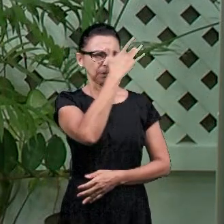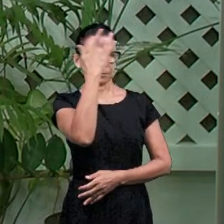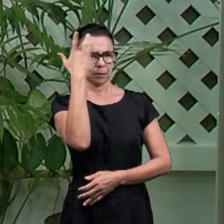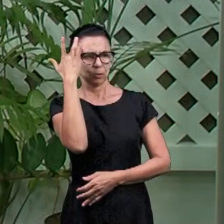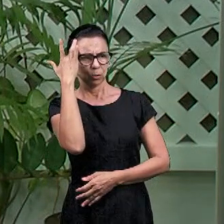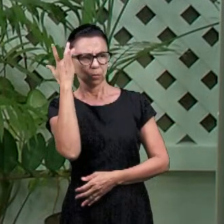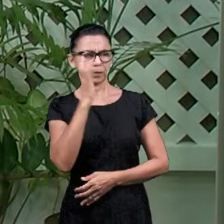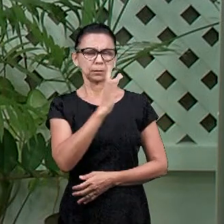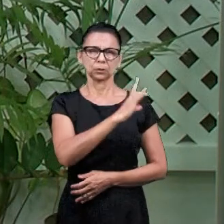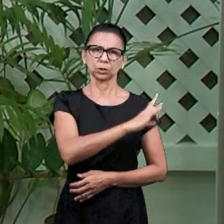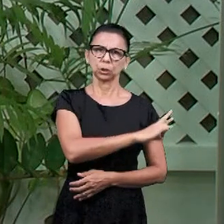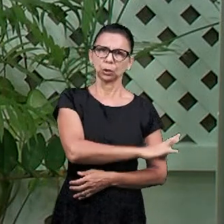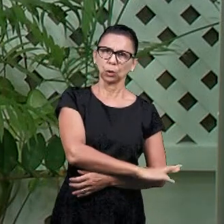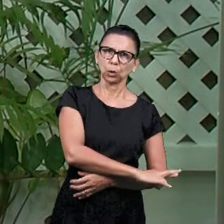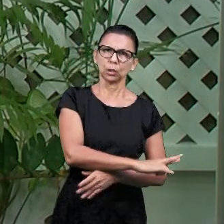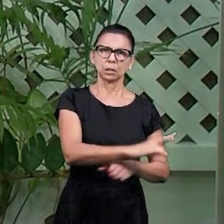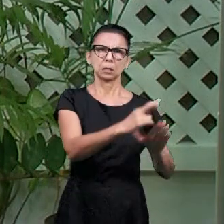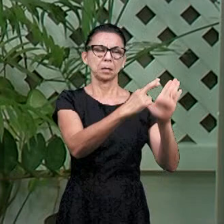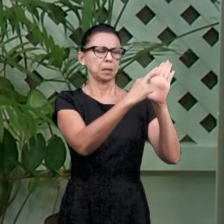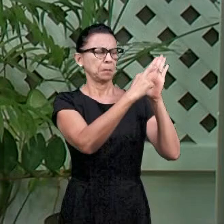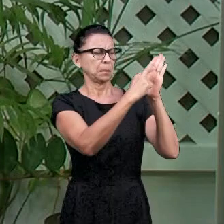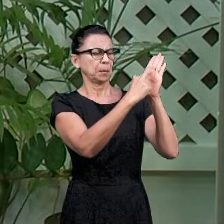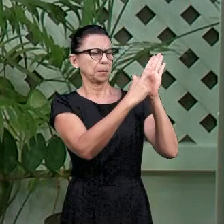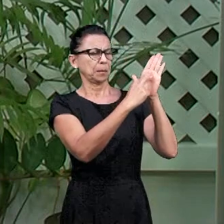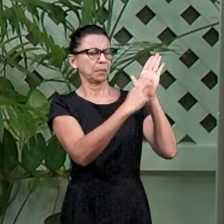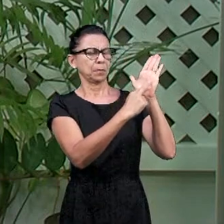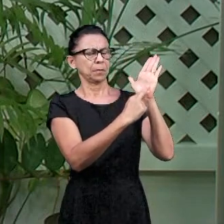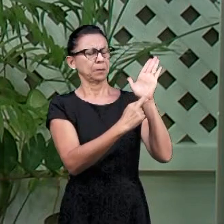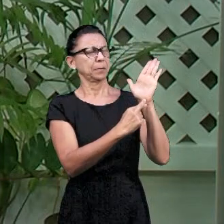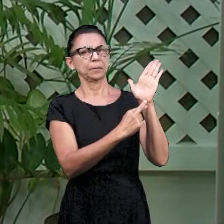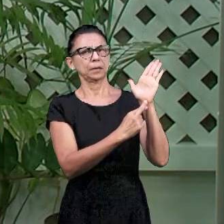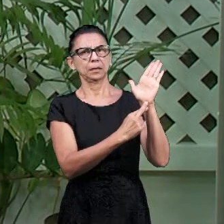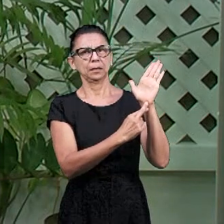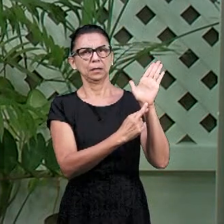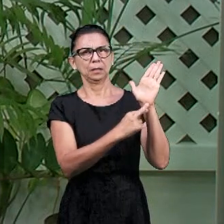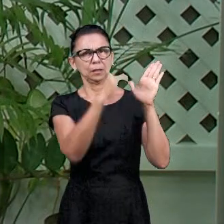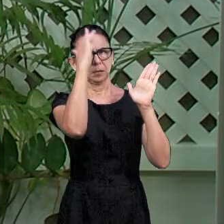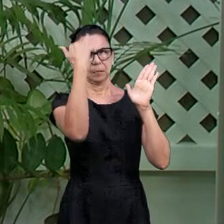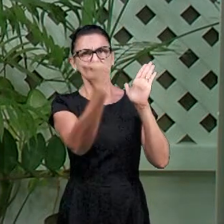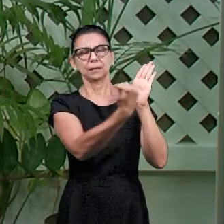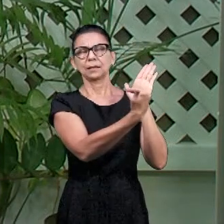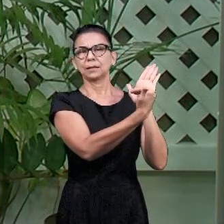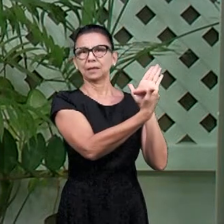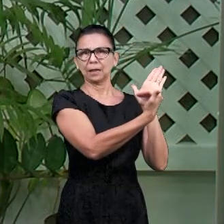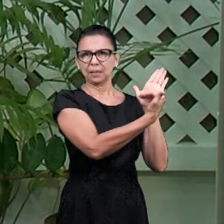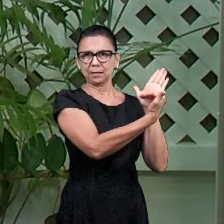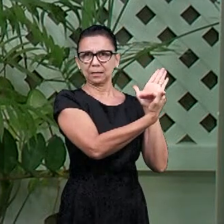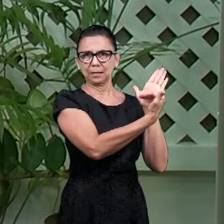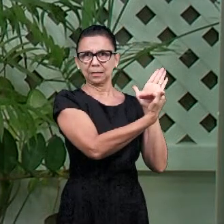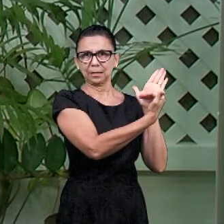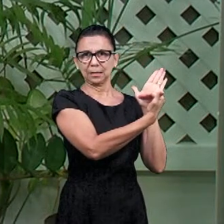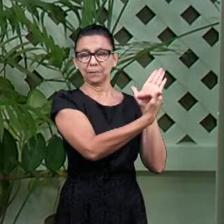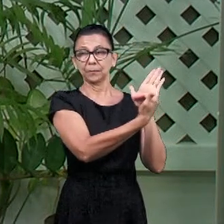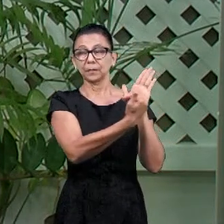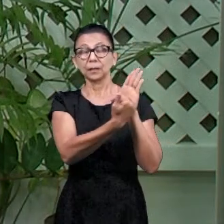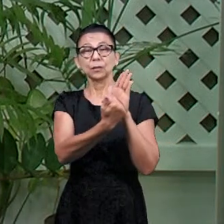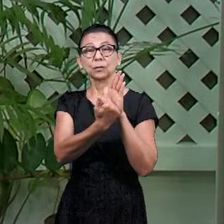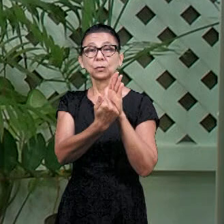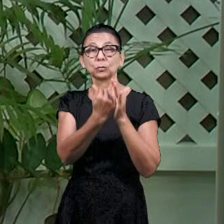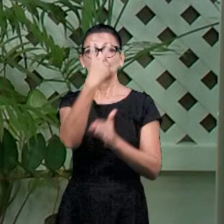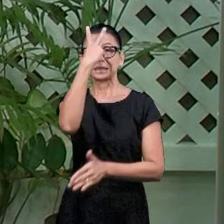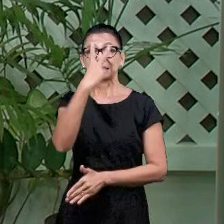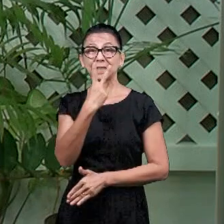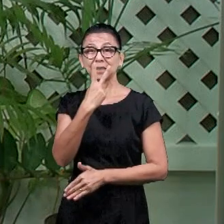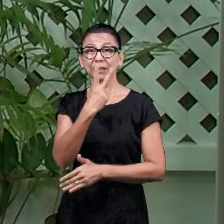la religion, c'est le religieux. Tout le monde va. La foule, elle ne sait pas discerner.